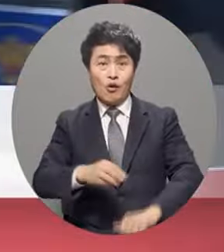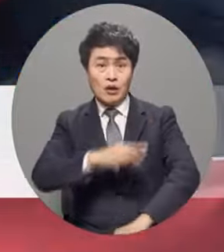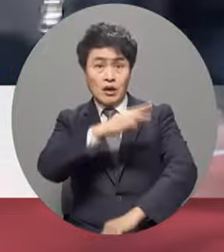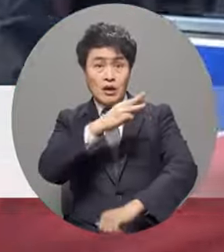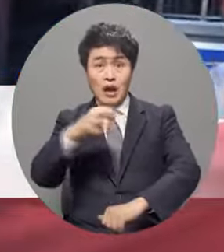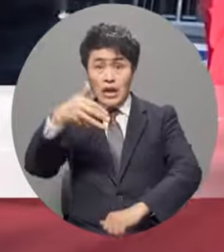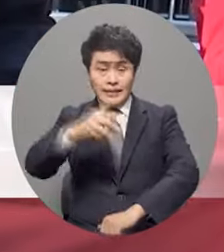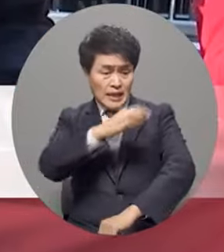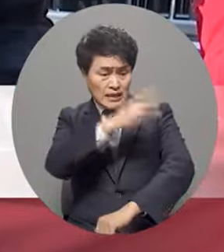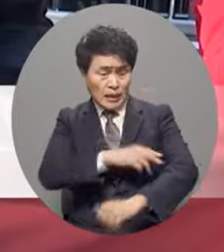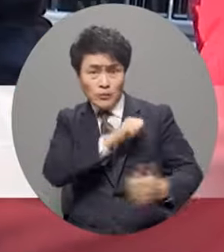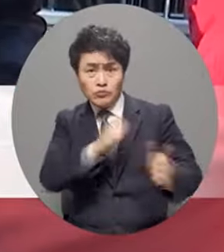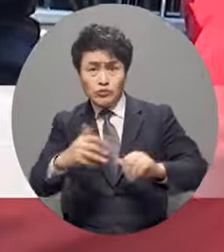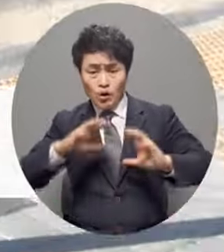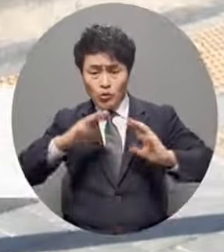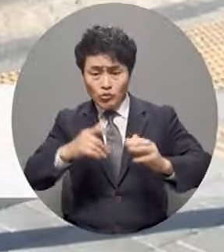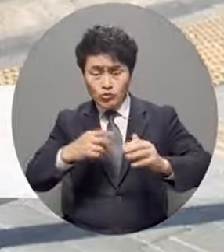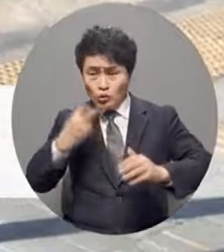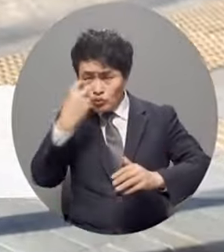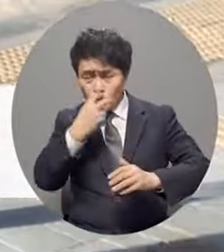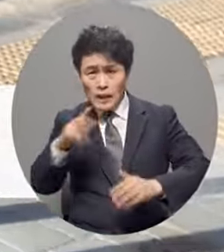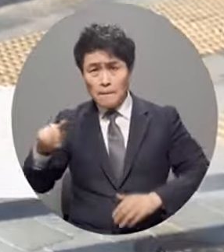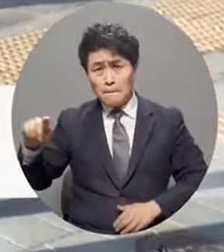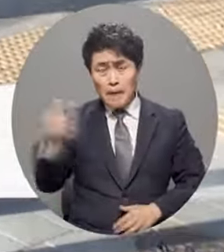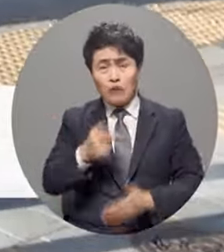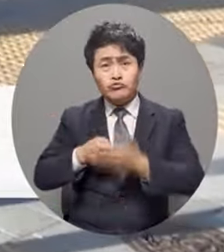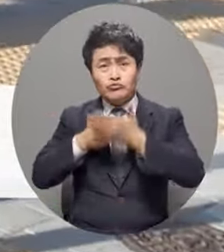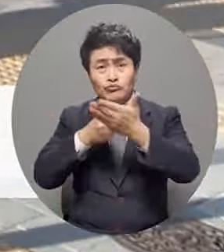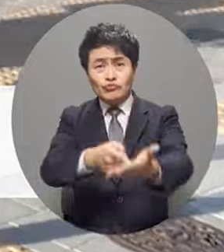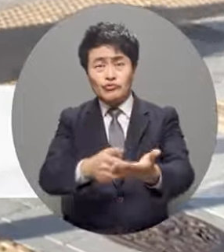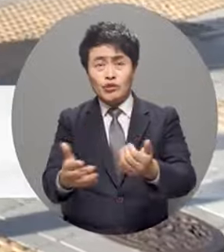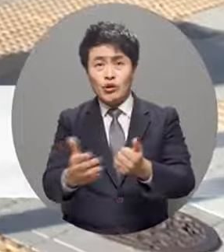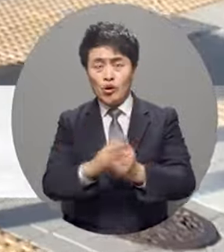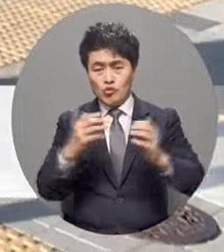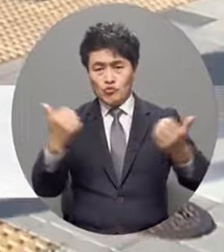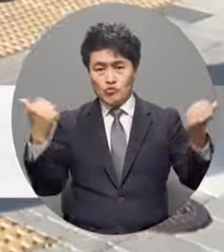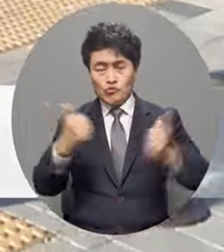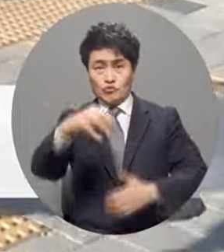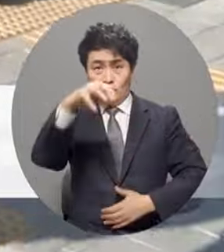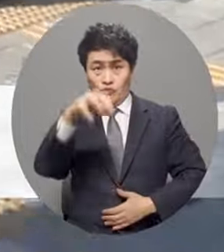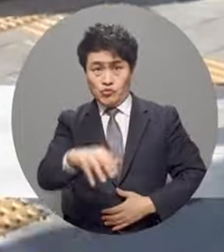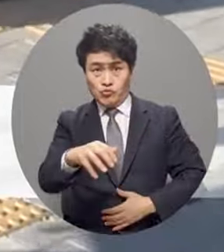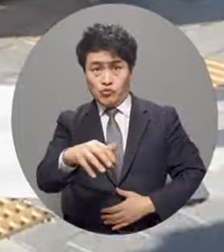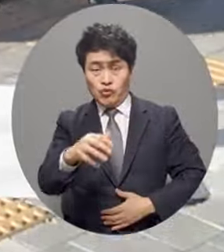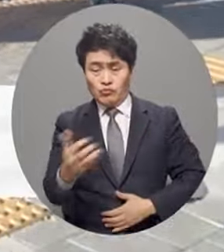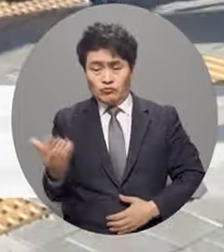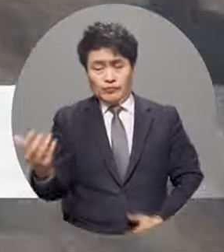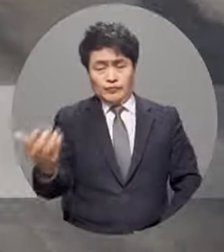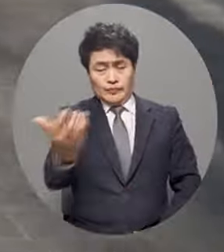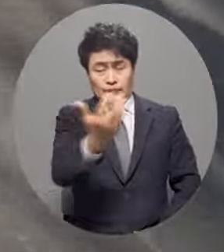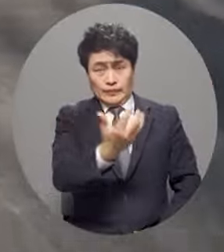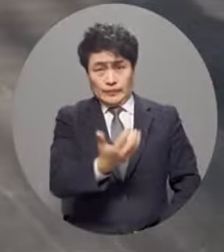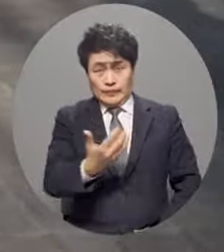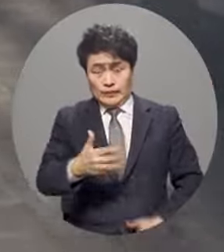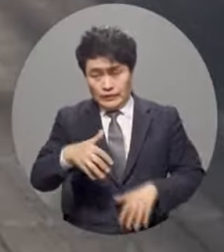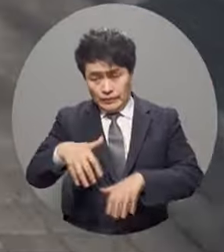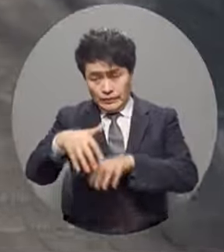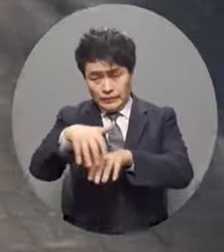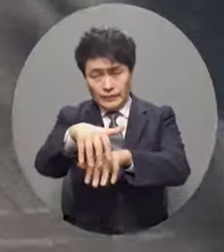대한 국정조사가 조속히 이루어져야 한다고 촉구하며 국회의사당을 도는 탑돌이로 행군을 마무리했습니다.